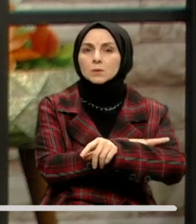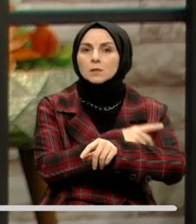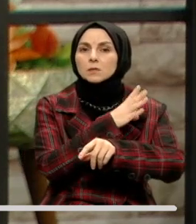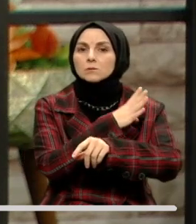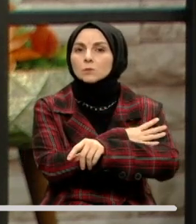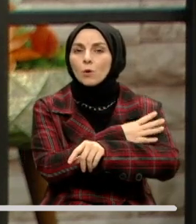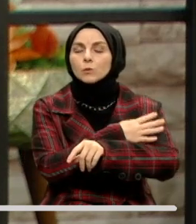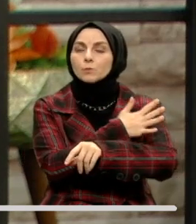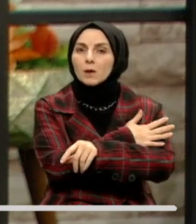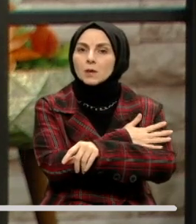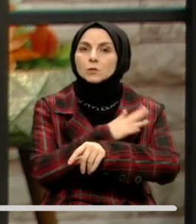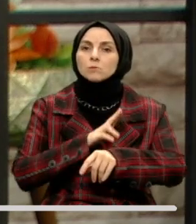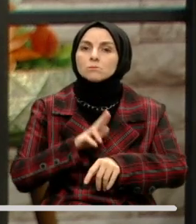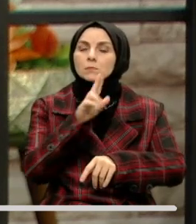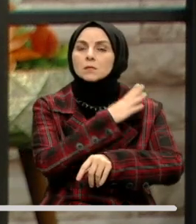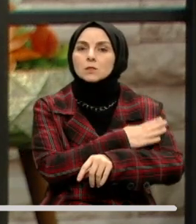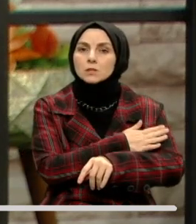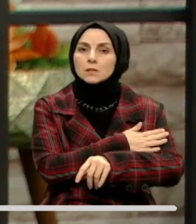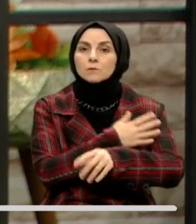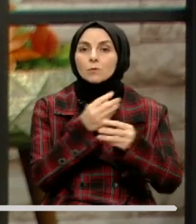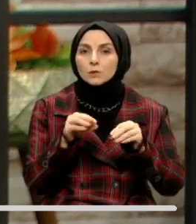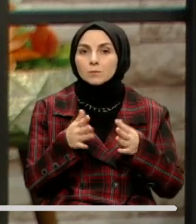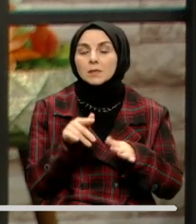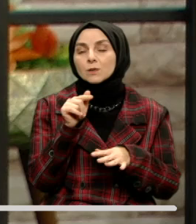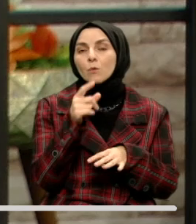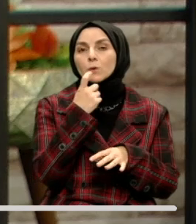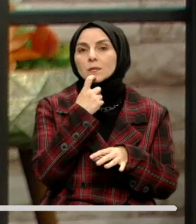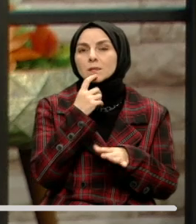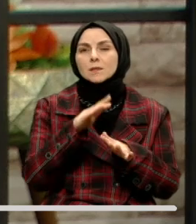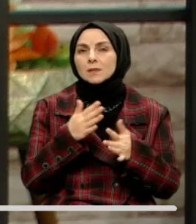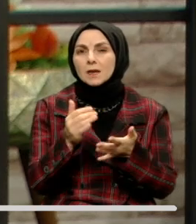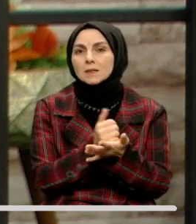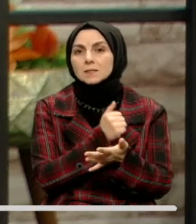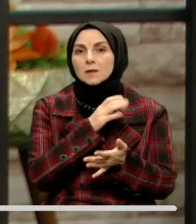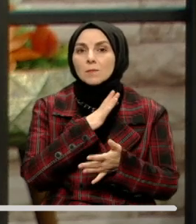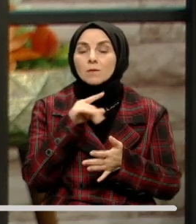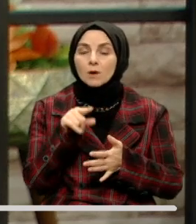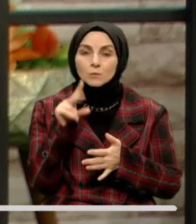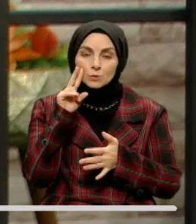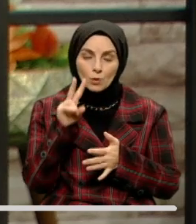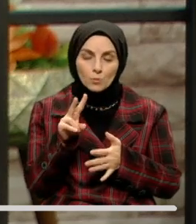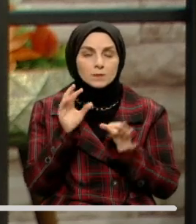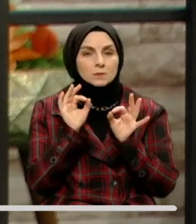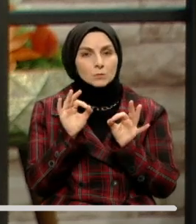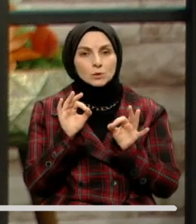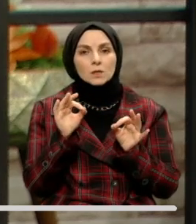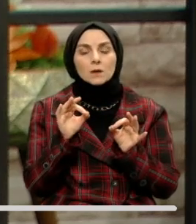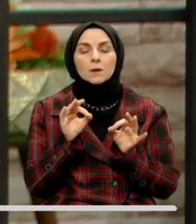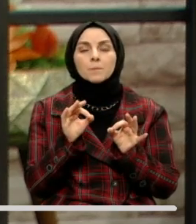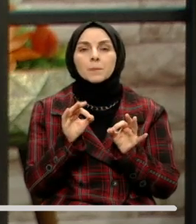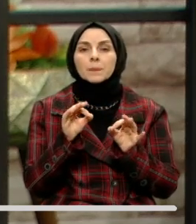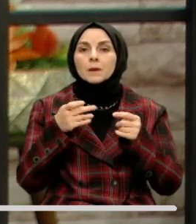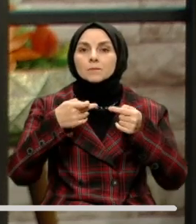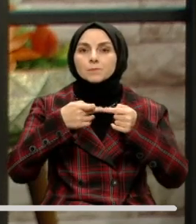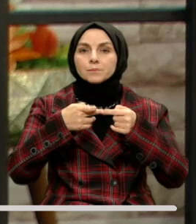sınıf olabilir, o yıla dair kazanımları fark etmesi, bununla ilgili mutlaka okul rehber öğretmeniyle kendine özel bir